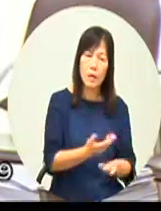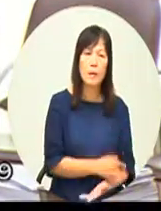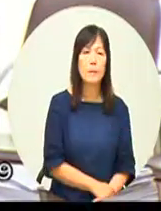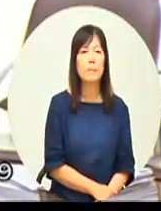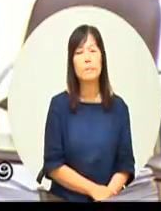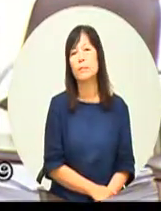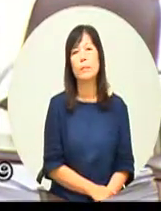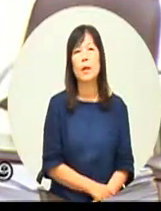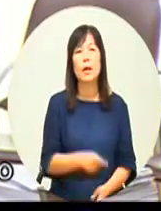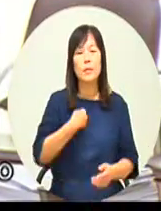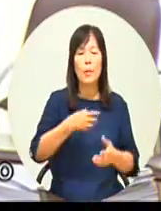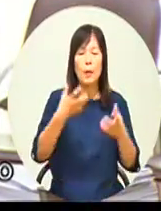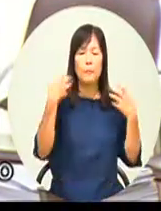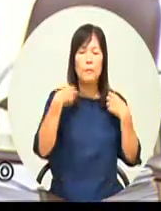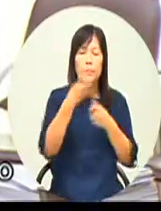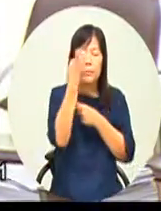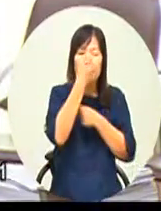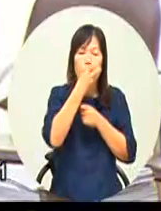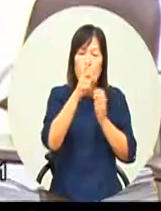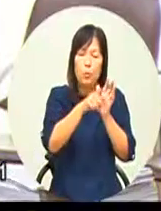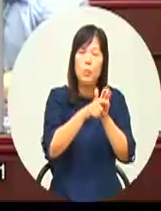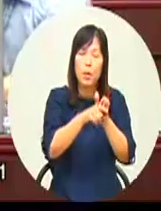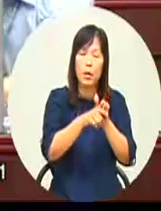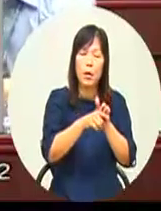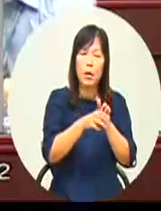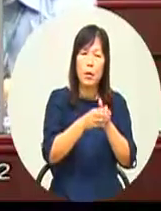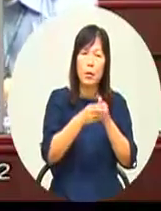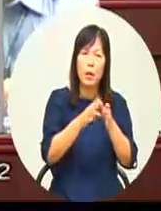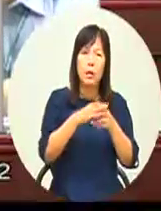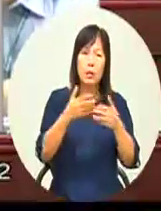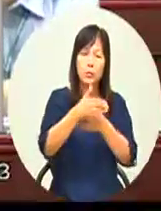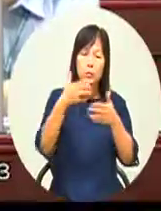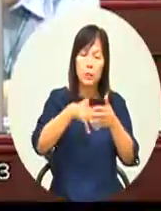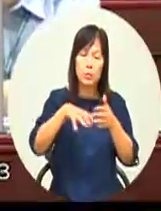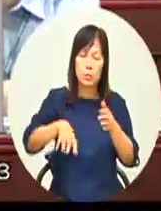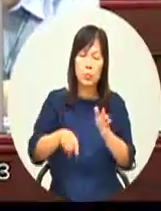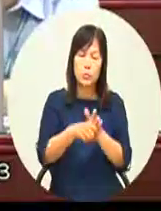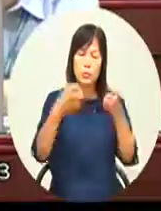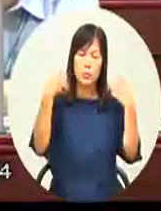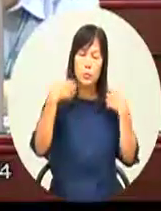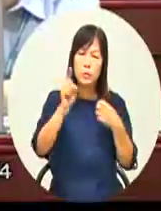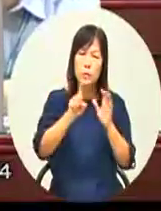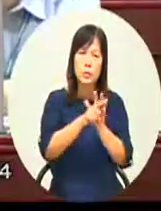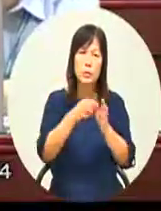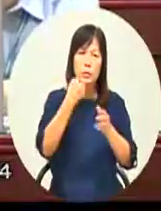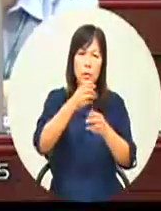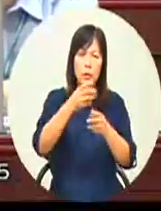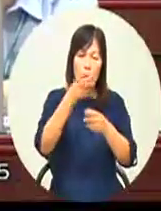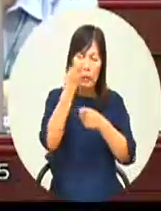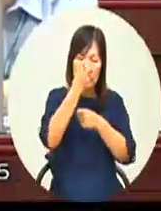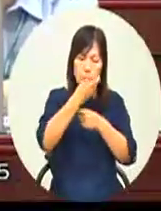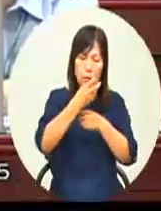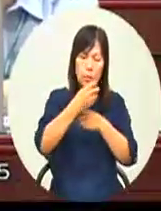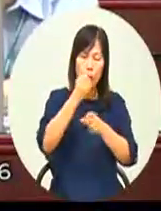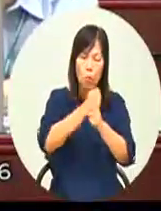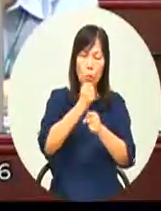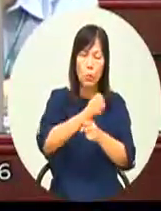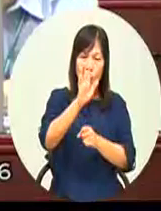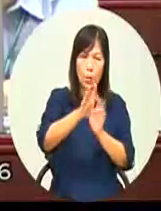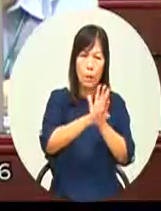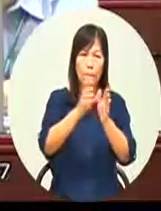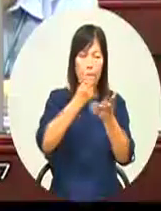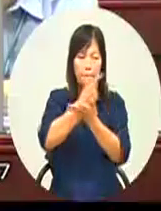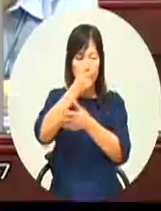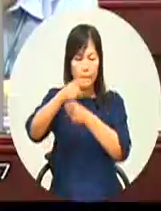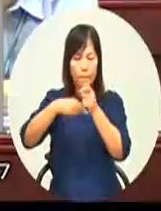起营运监督管理的责任啊。 交通局负责是捷运的监理工作，捷运监理工作每一年有